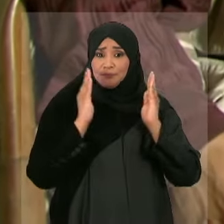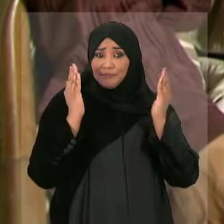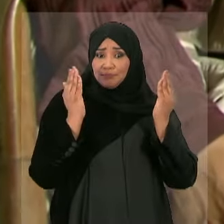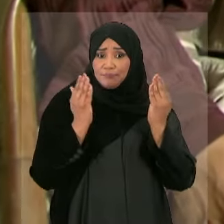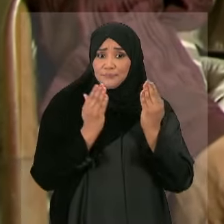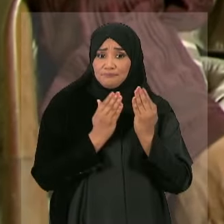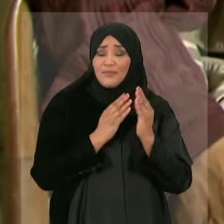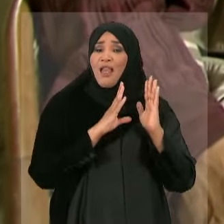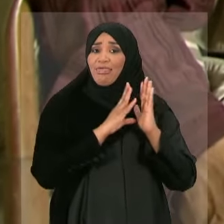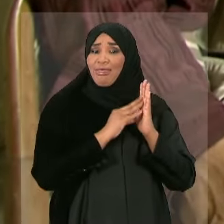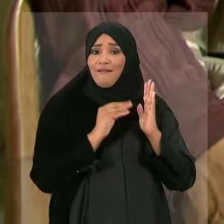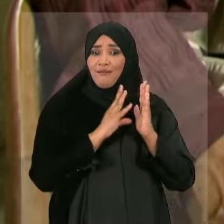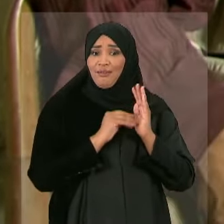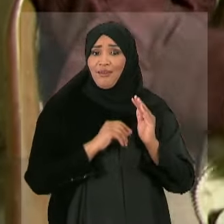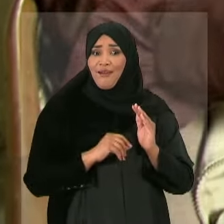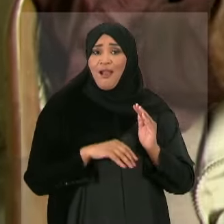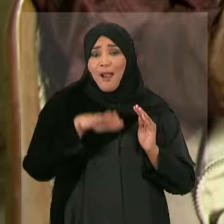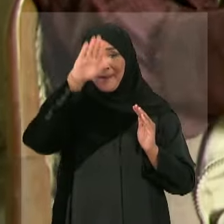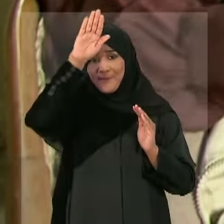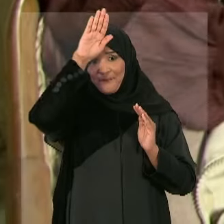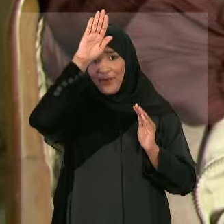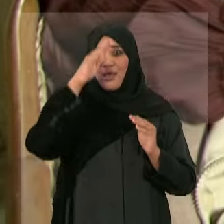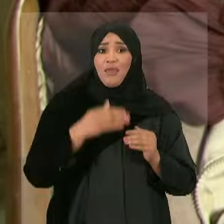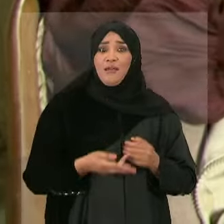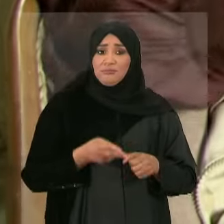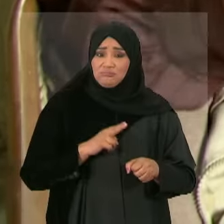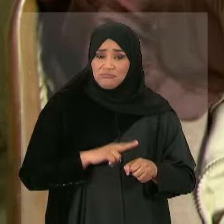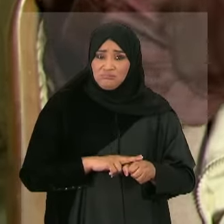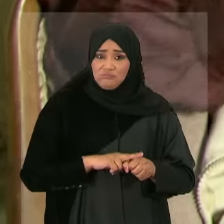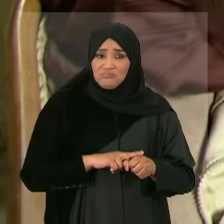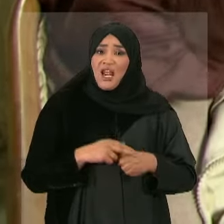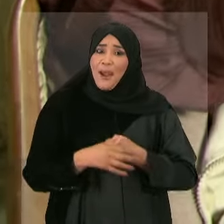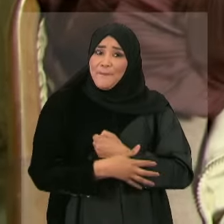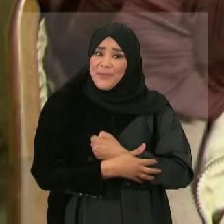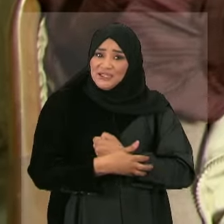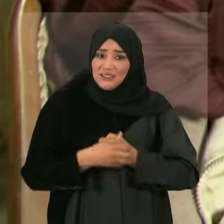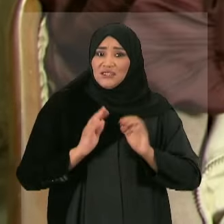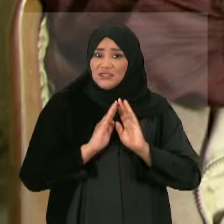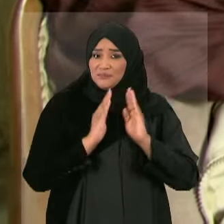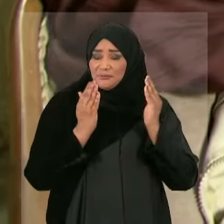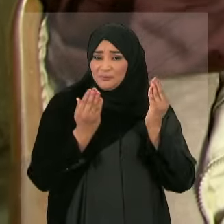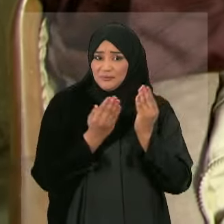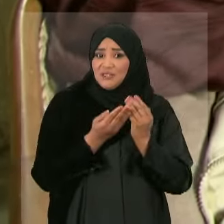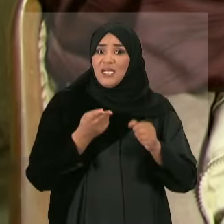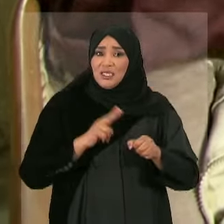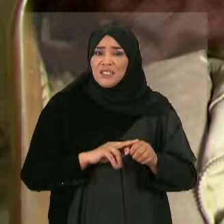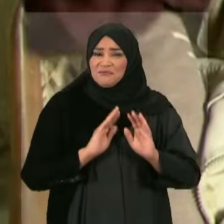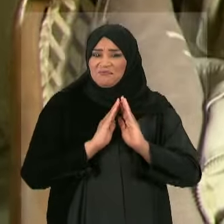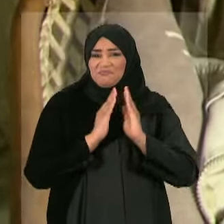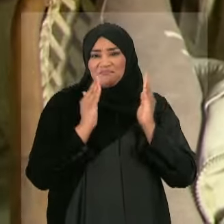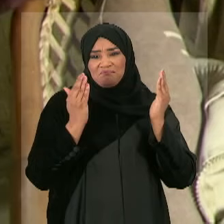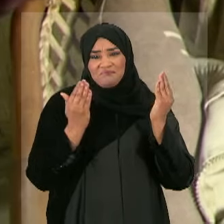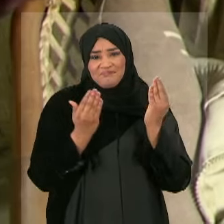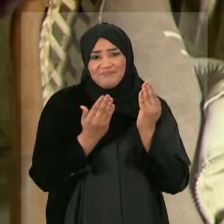لمولير وفي طبعا الاسكتشات اللي في اسكتشات هزلية وفي اسكتشات